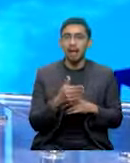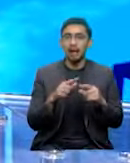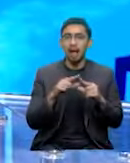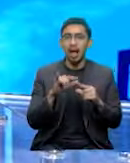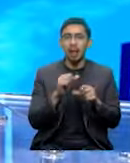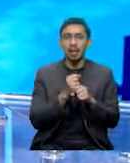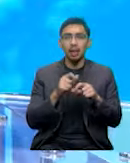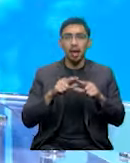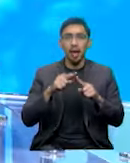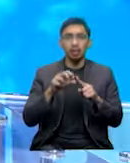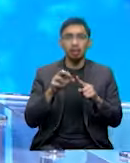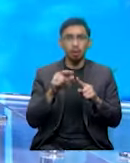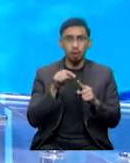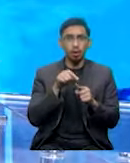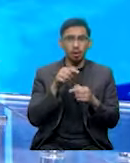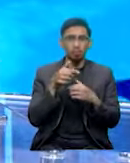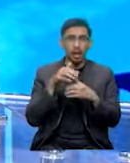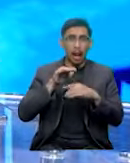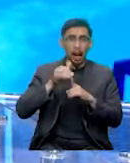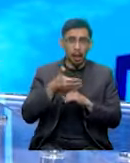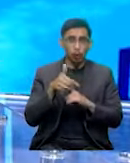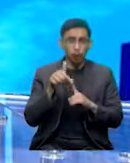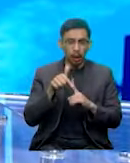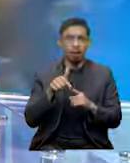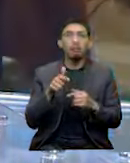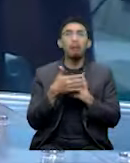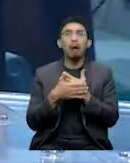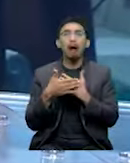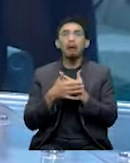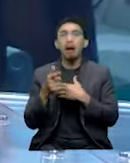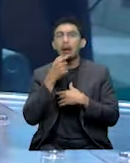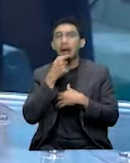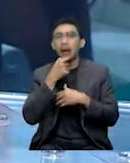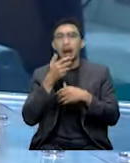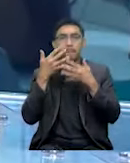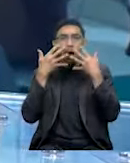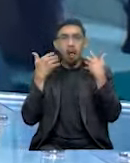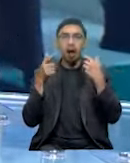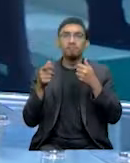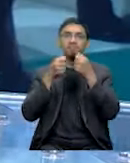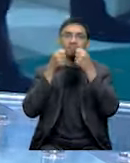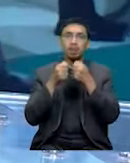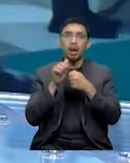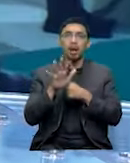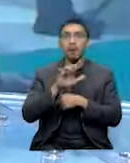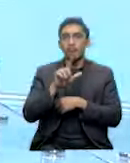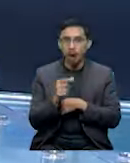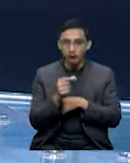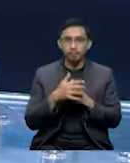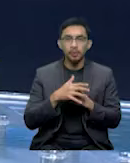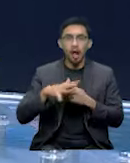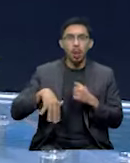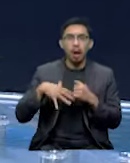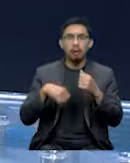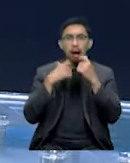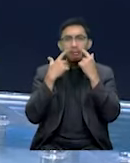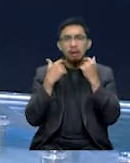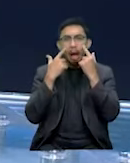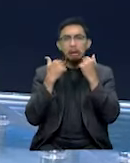Memelihara ikan aligator gar yang dilindungi, seorang kakek di Malang, Jawa Timur divonis 5 bulan penjara. Keluarga menangis histeris usai